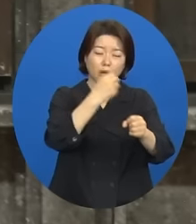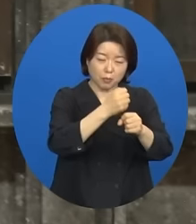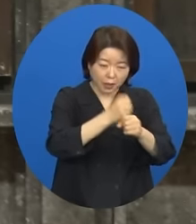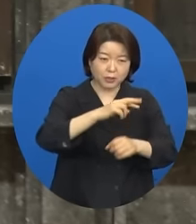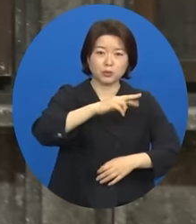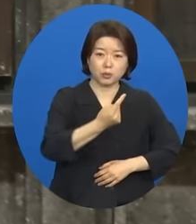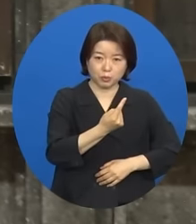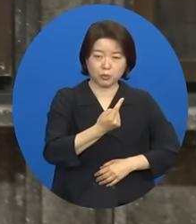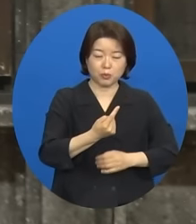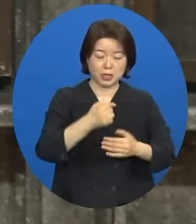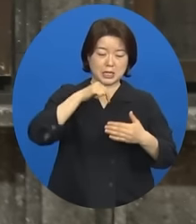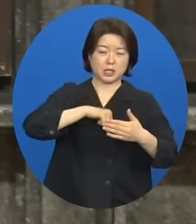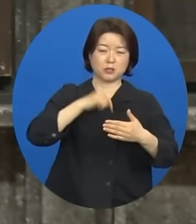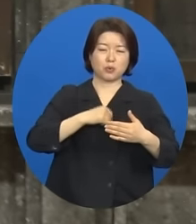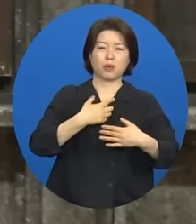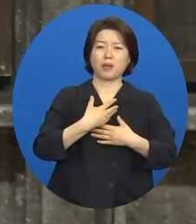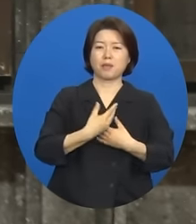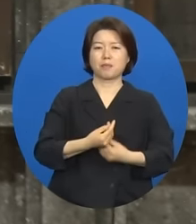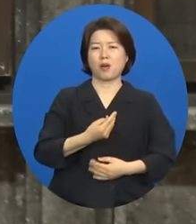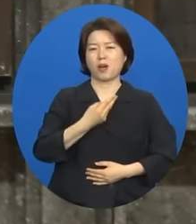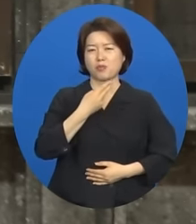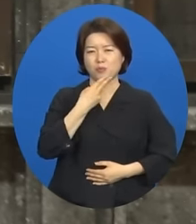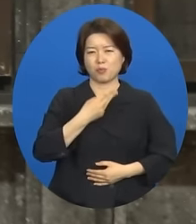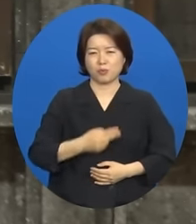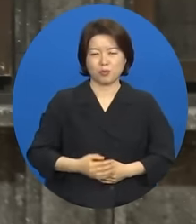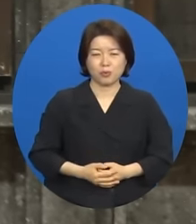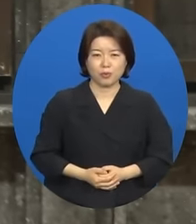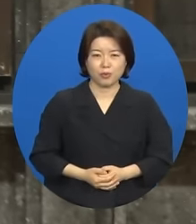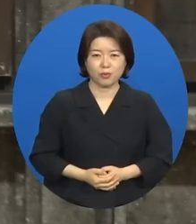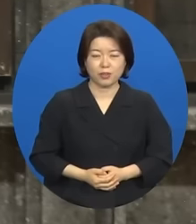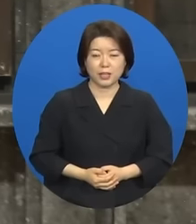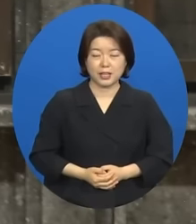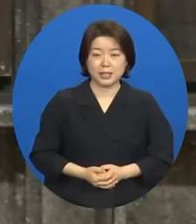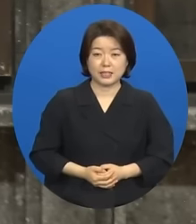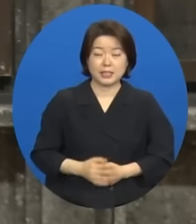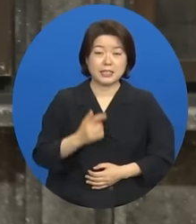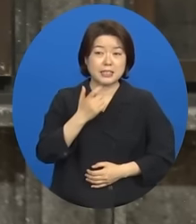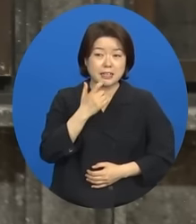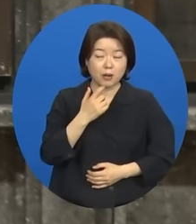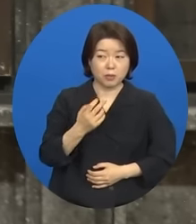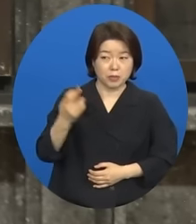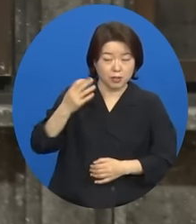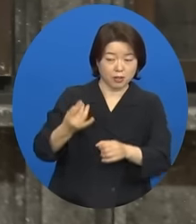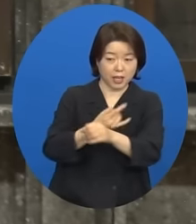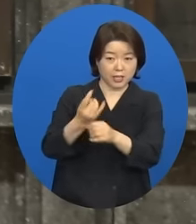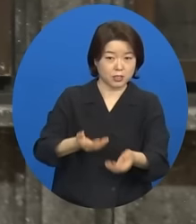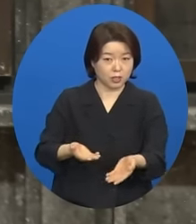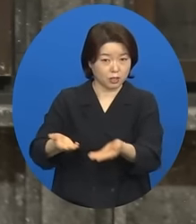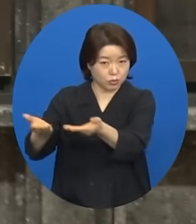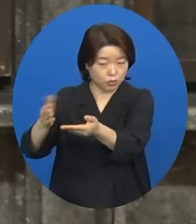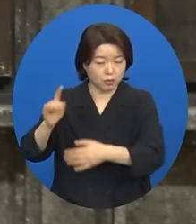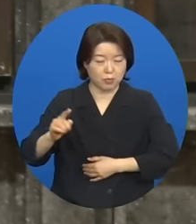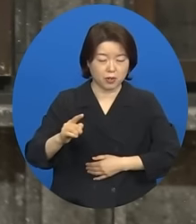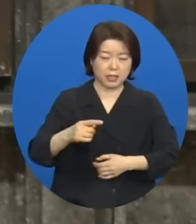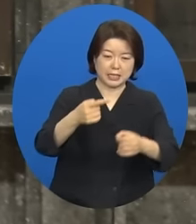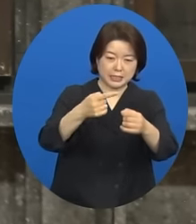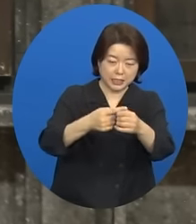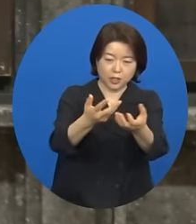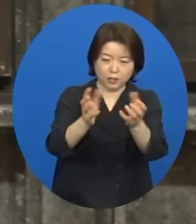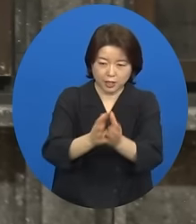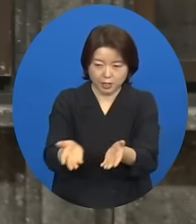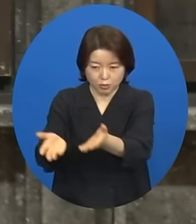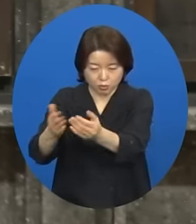안에는 평안이 지금 없는 것이죠. 야곱이 형 에서에게 주는 것은 이제 이 첫째, 둘째 때를 만들어서 주는